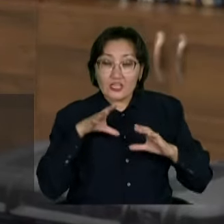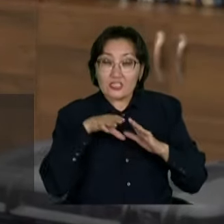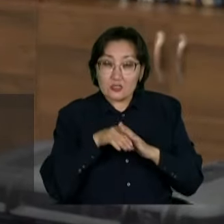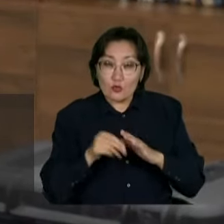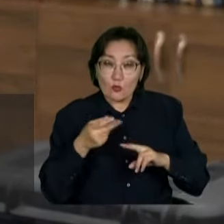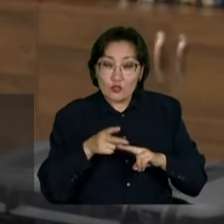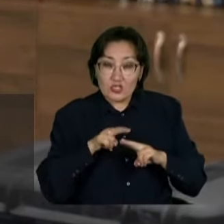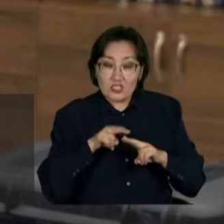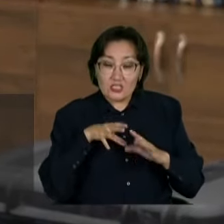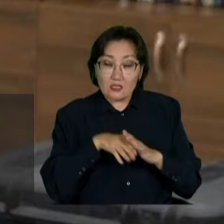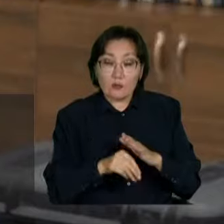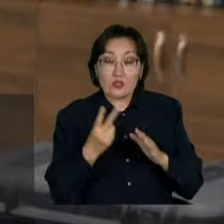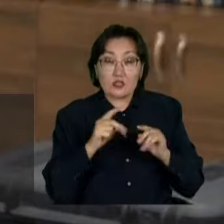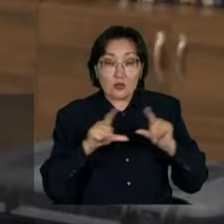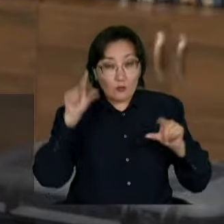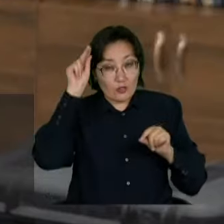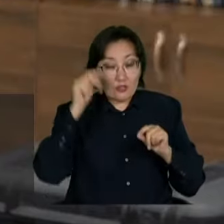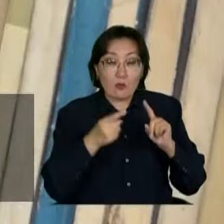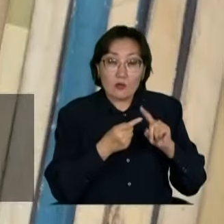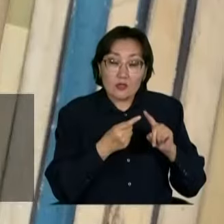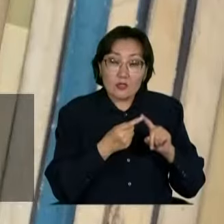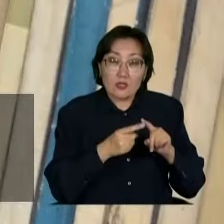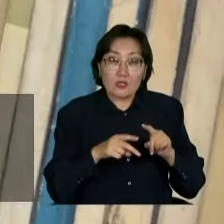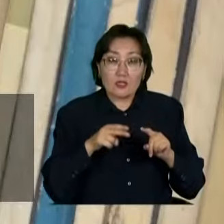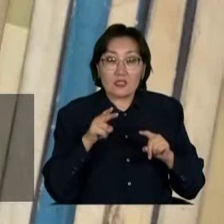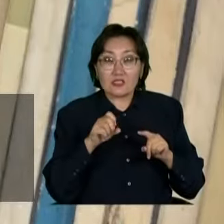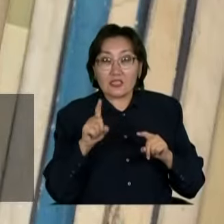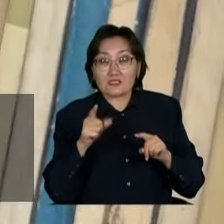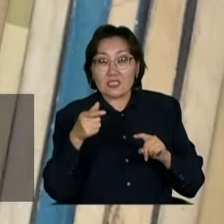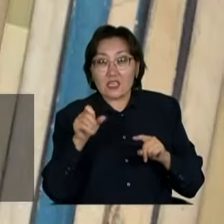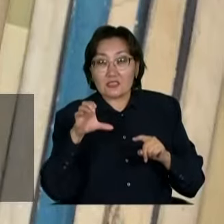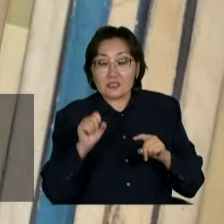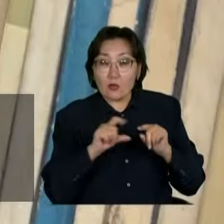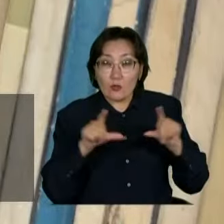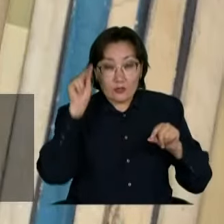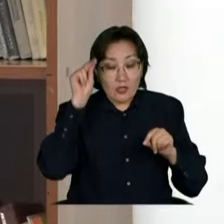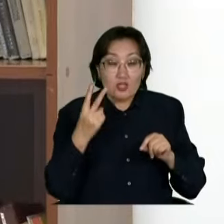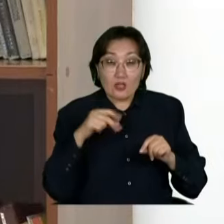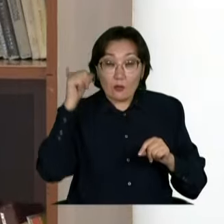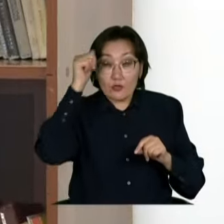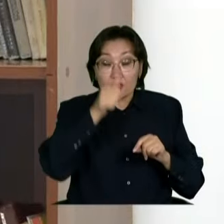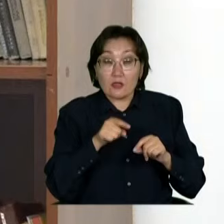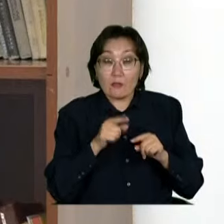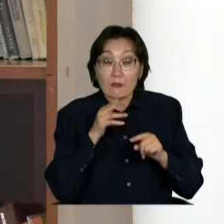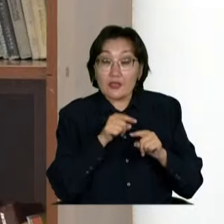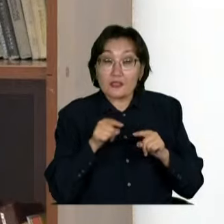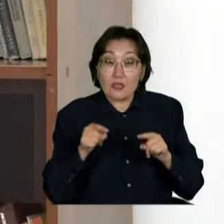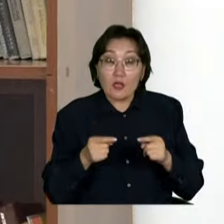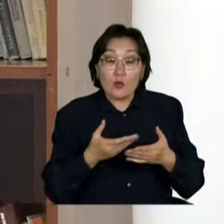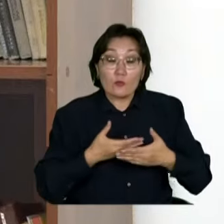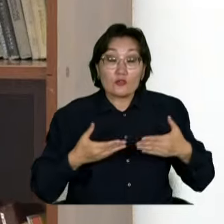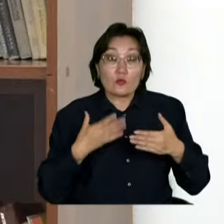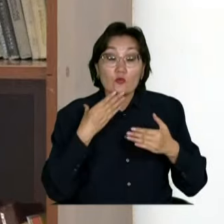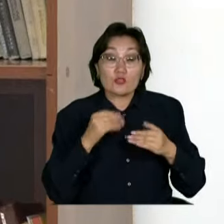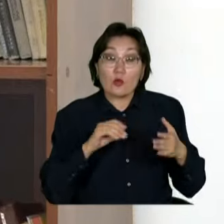ішінде жаңағы екі мектеп, ол біреуі Казгаса мектебі деп айтамыз. 20 жылдан бері біздер барлық